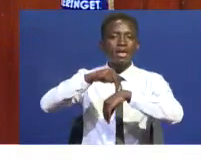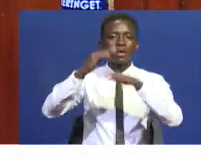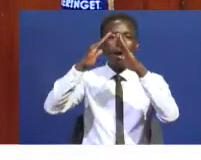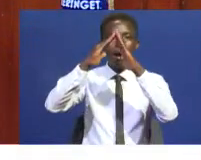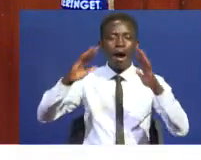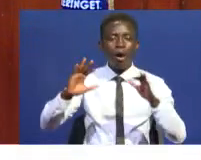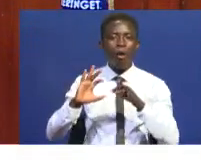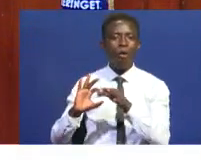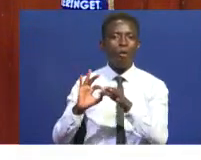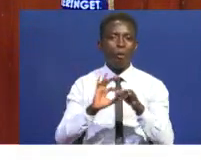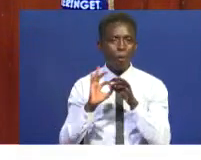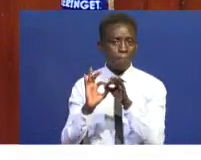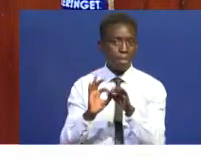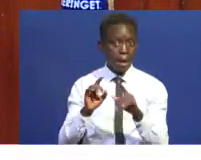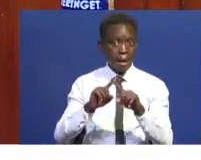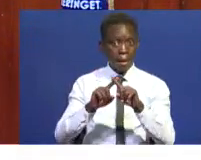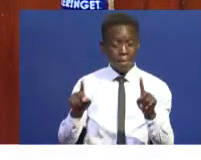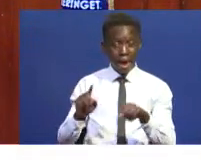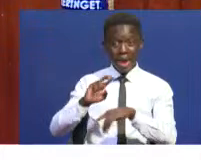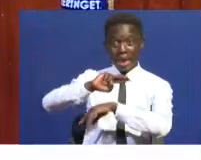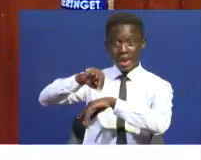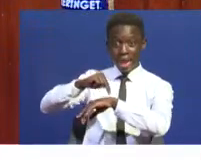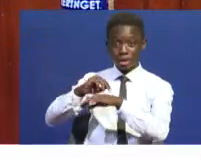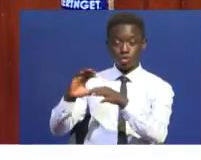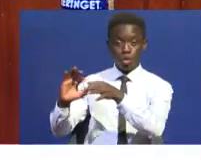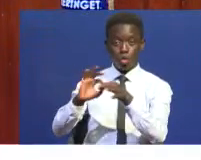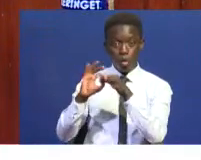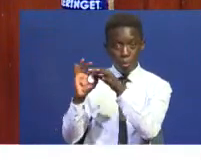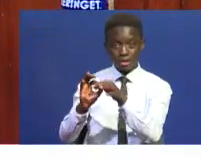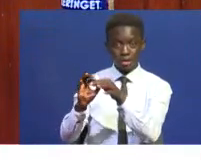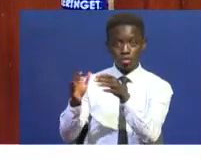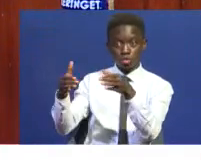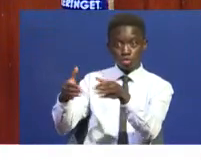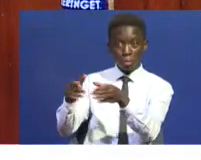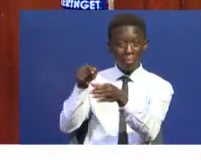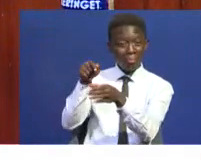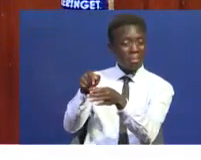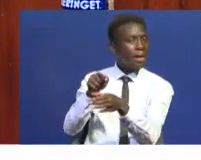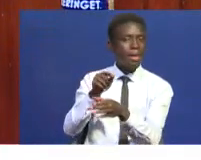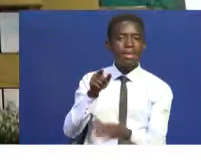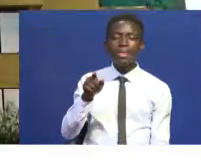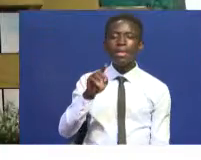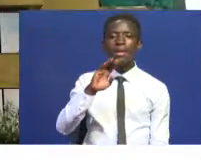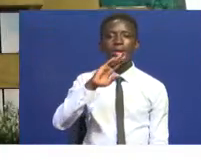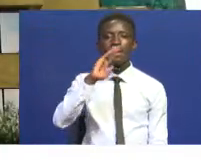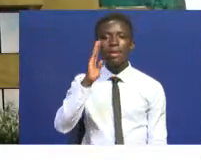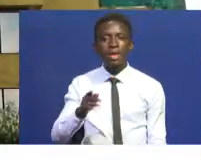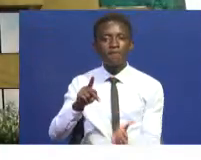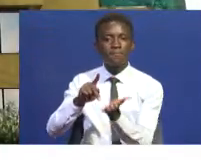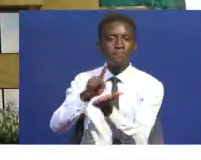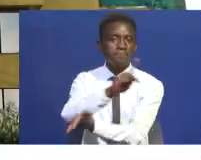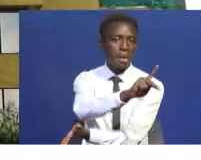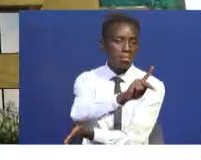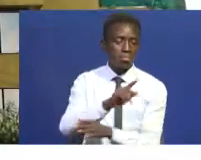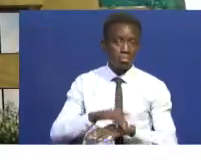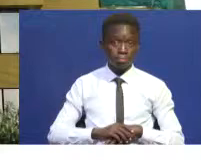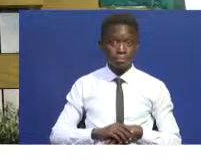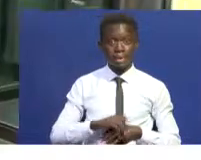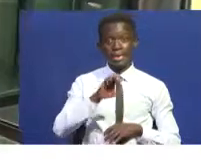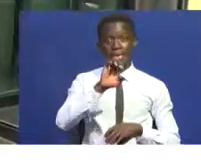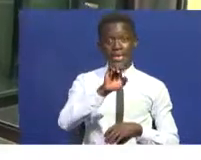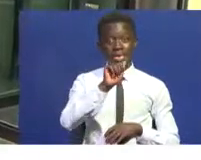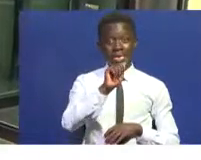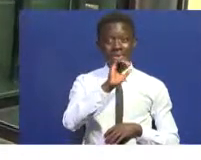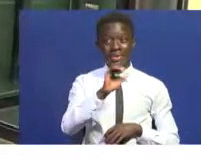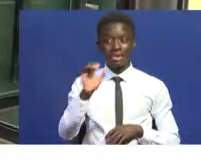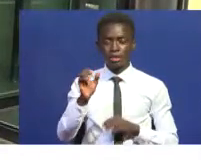some reason, National Housing Corporation did not pay. Tume ya EACC iliarifu